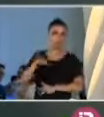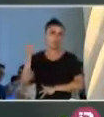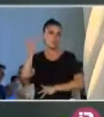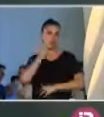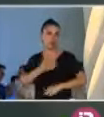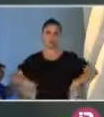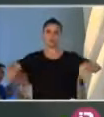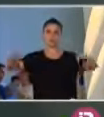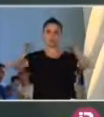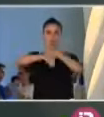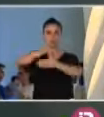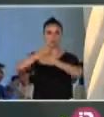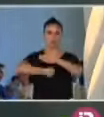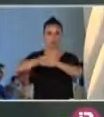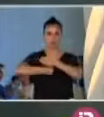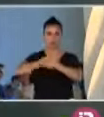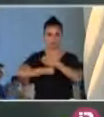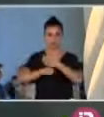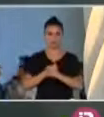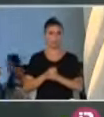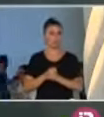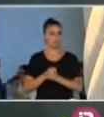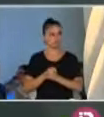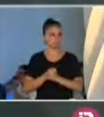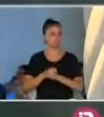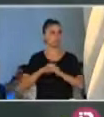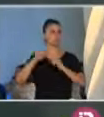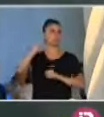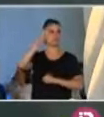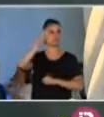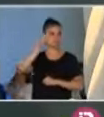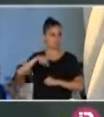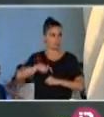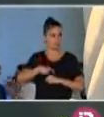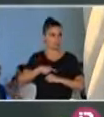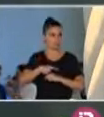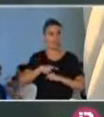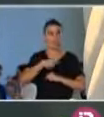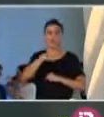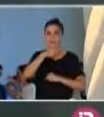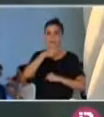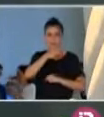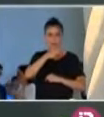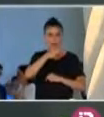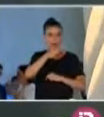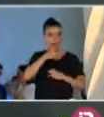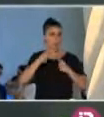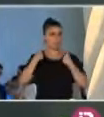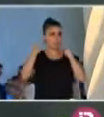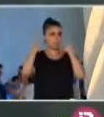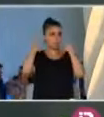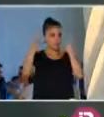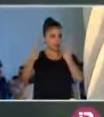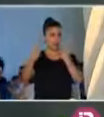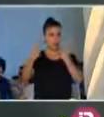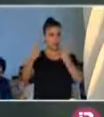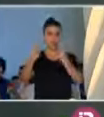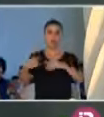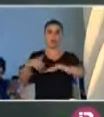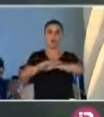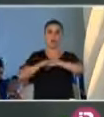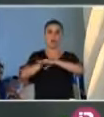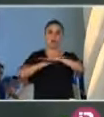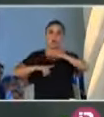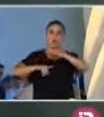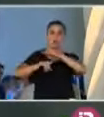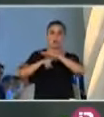seguir abanderant. I ho és, finalment, perquè serà la primera vegada també que un govern progressista